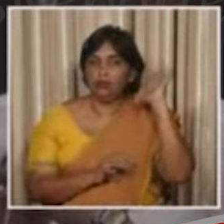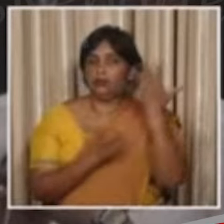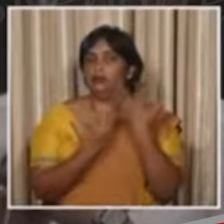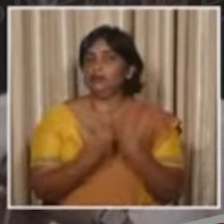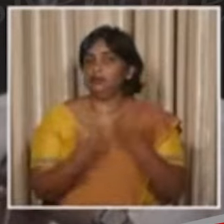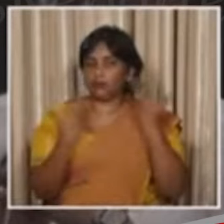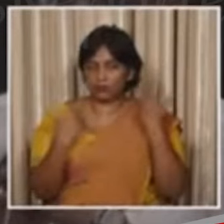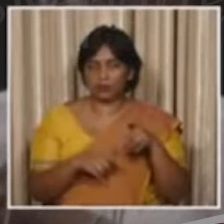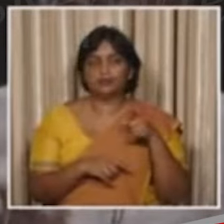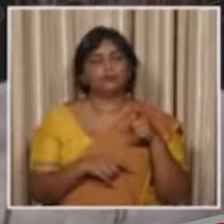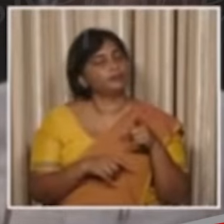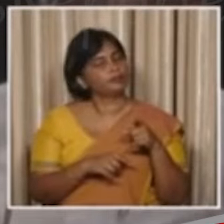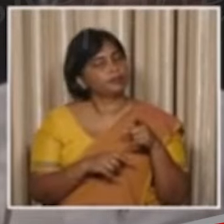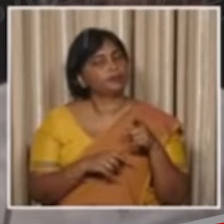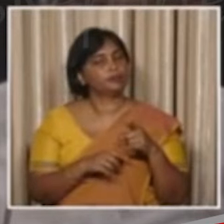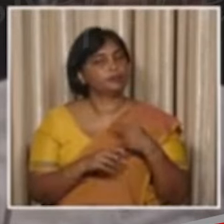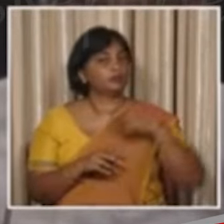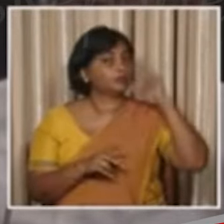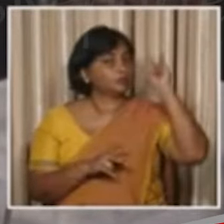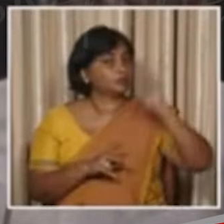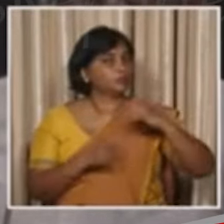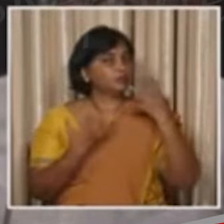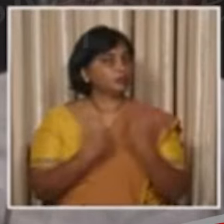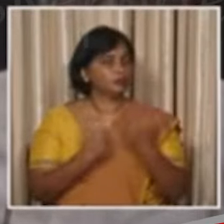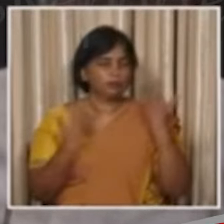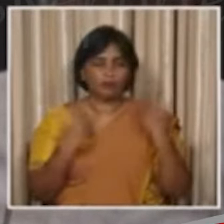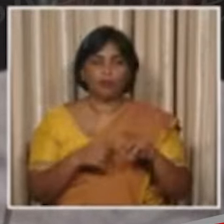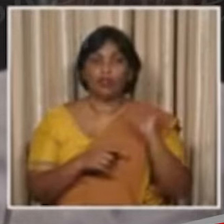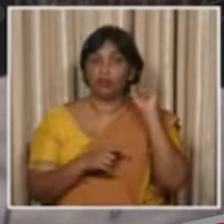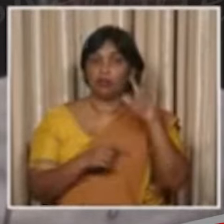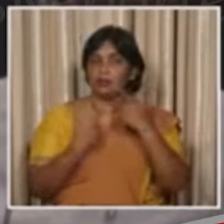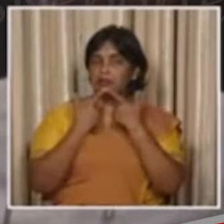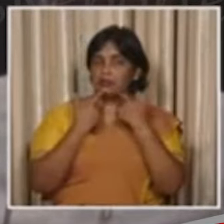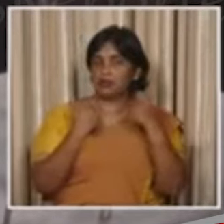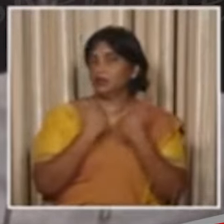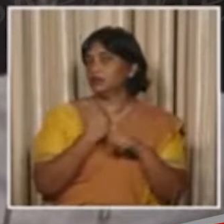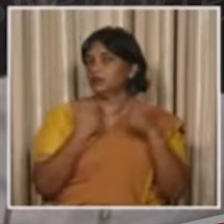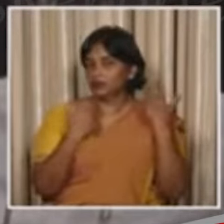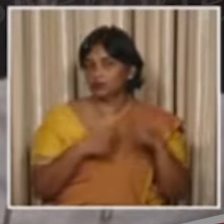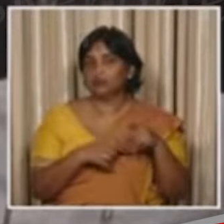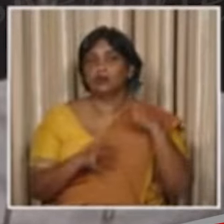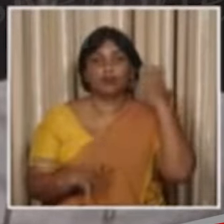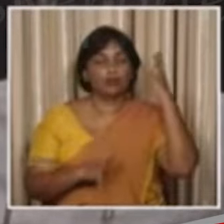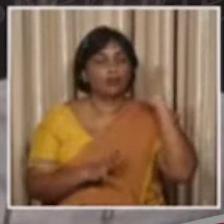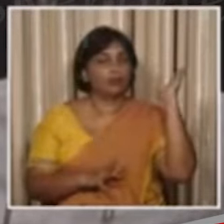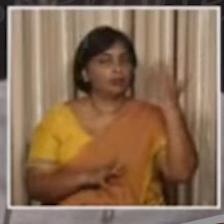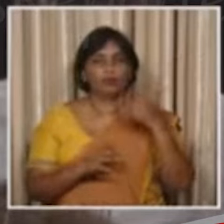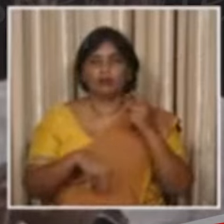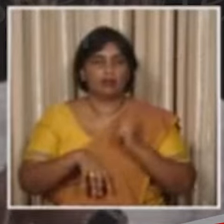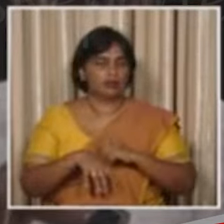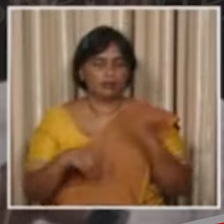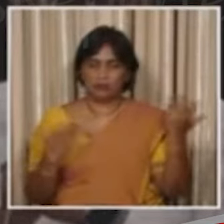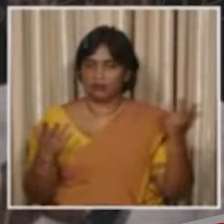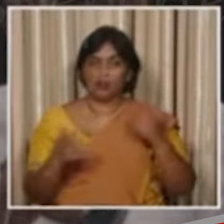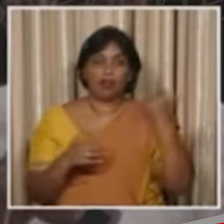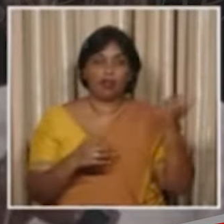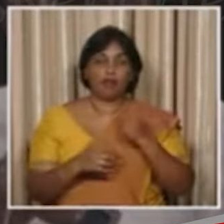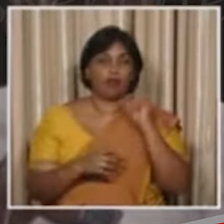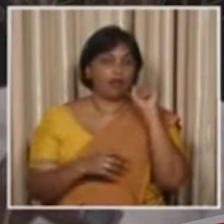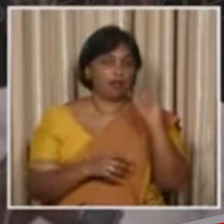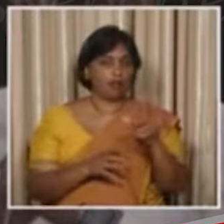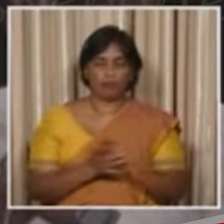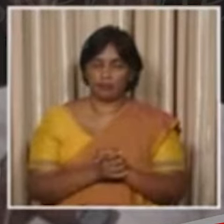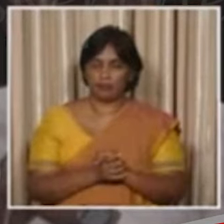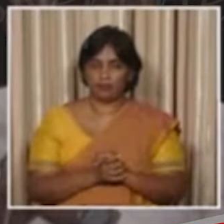ඉවරයි දිනාගෙන ඉවරයි බ්‍රෑන්ඩ් එකක් විදියට හදාගෙන ඉවරයි ලෝකේ ආයිත් ඉඩ නැහැ අලුත් බ්‍රෑන්ඩ් එකකට